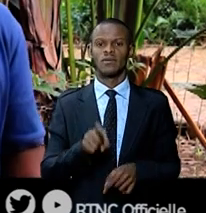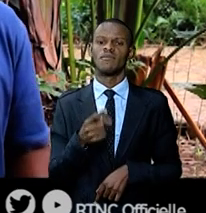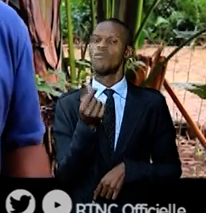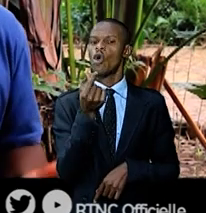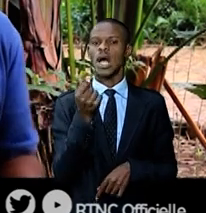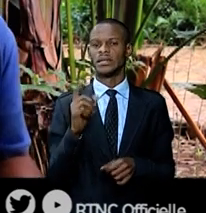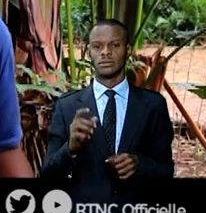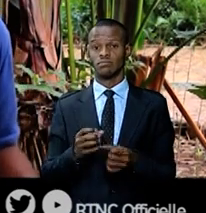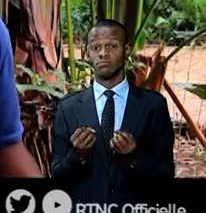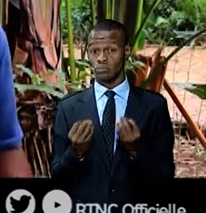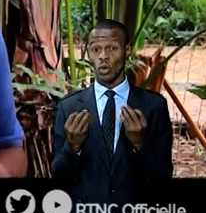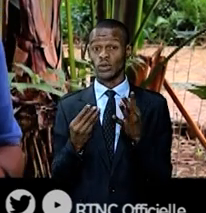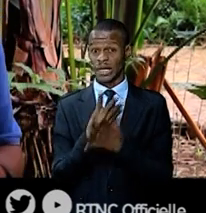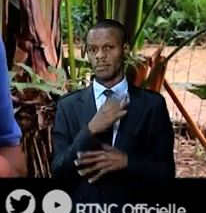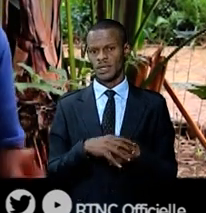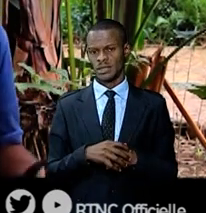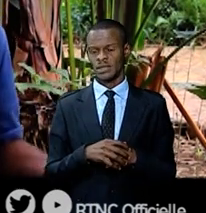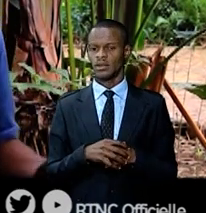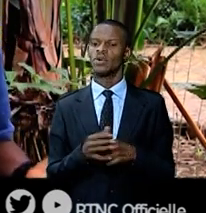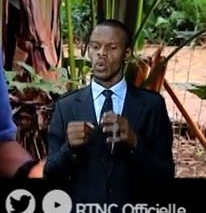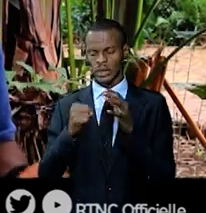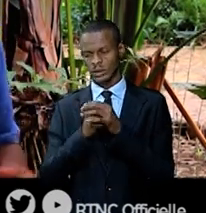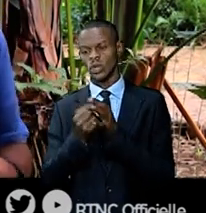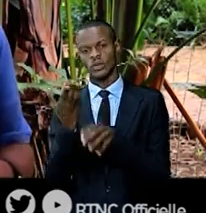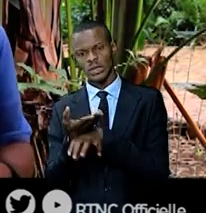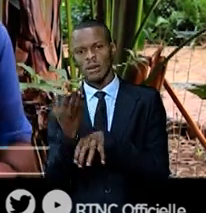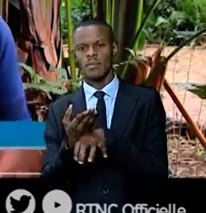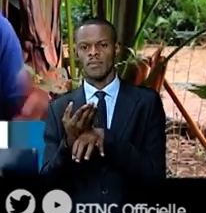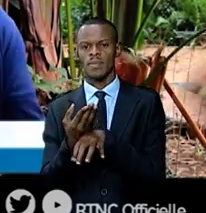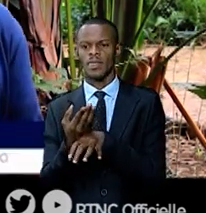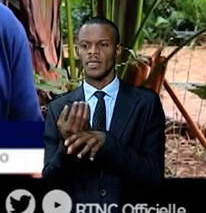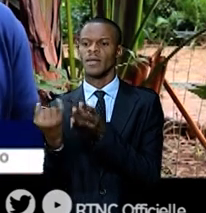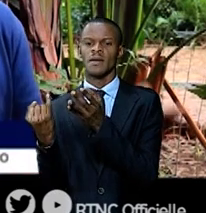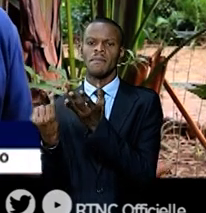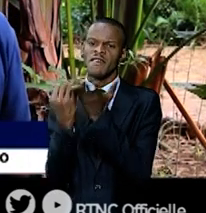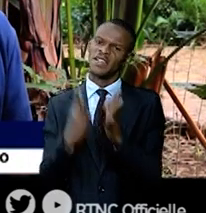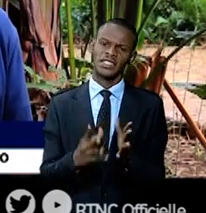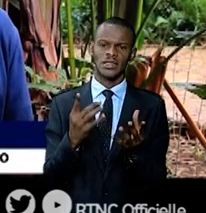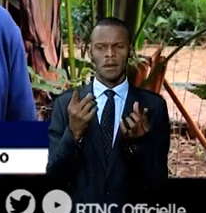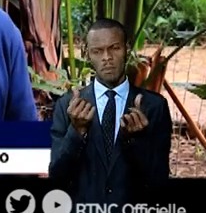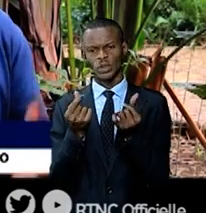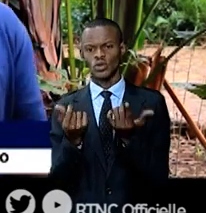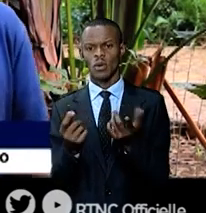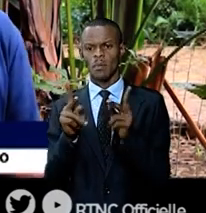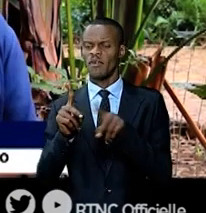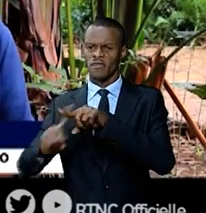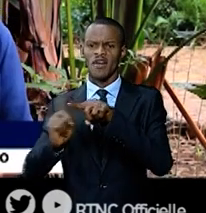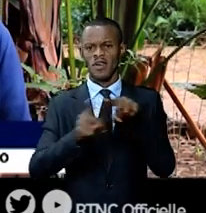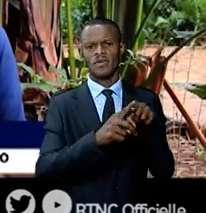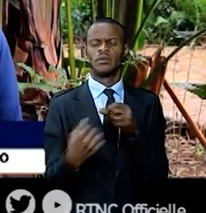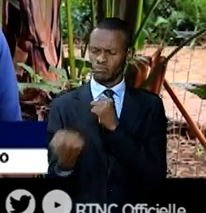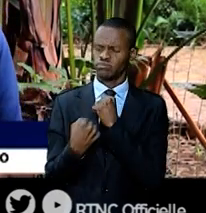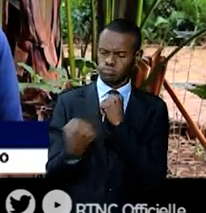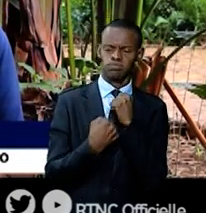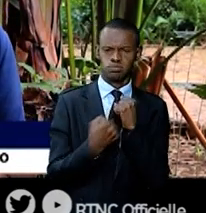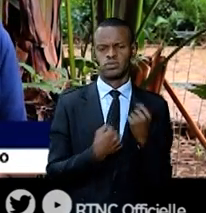Donc on fait appel aux bailleurs, on fait appel aux donateurs, qui, les amis, les bienfaiteurs des animaux, venez nous aider. Ça,